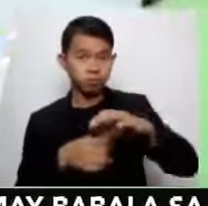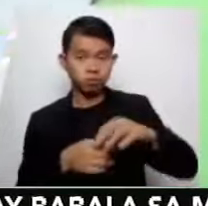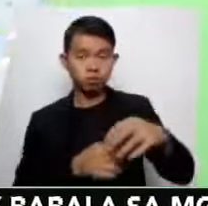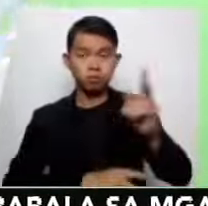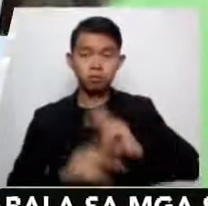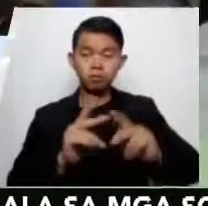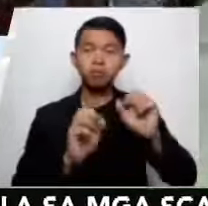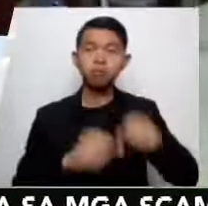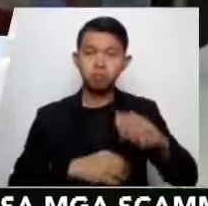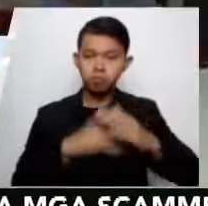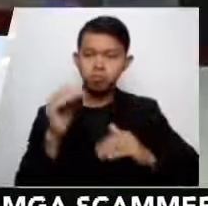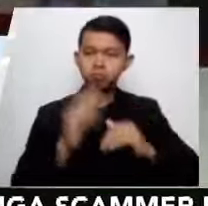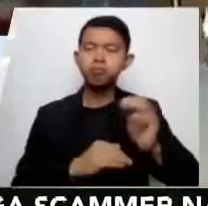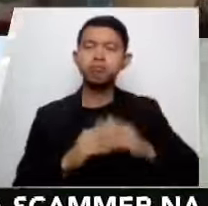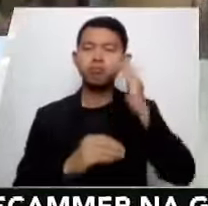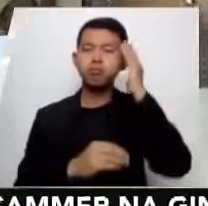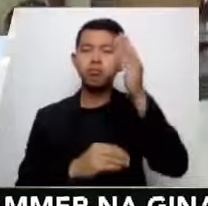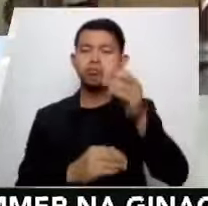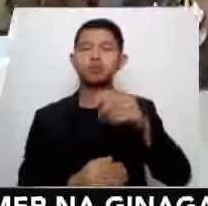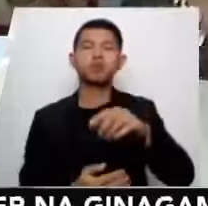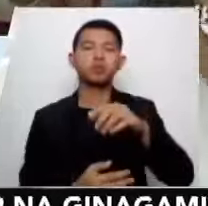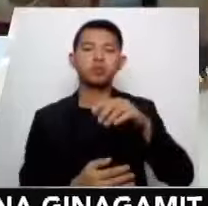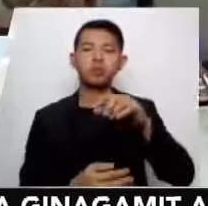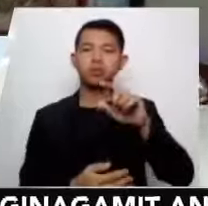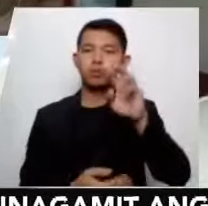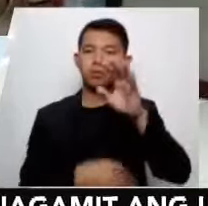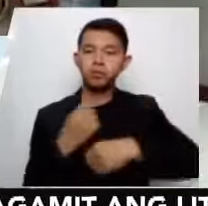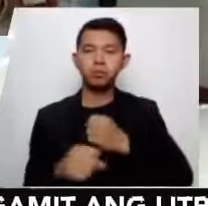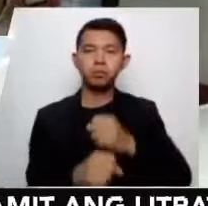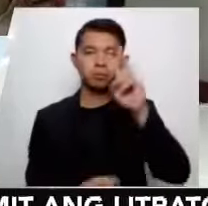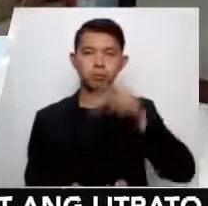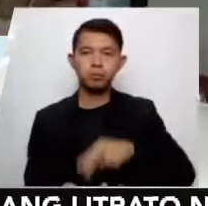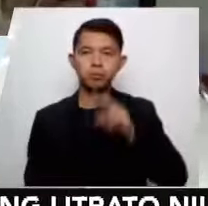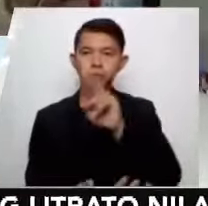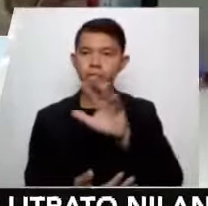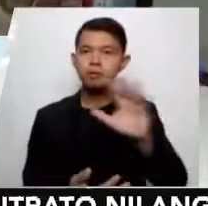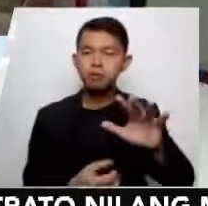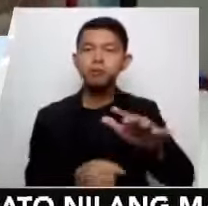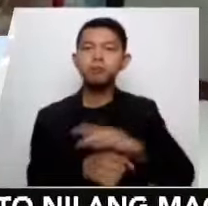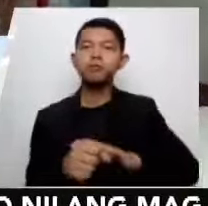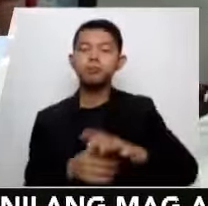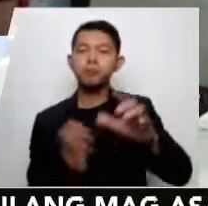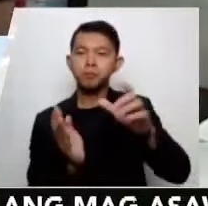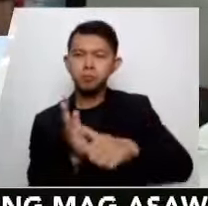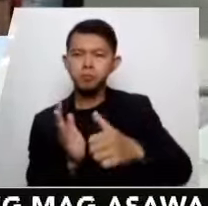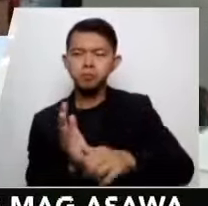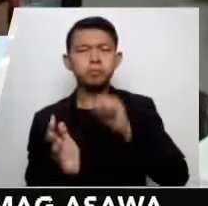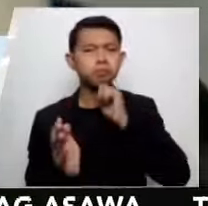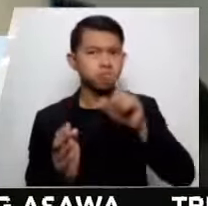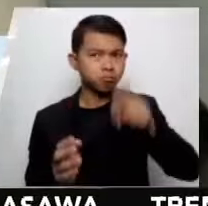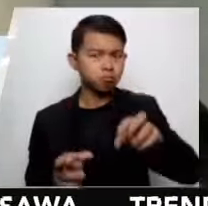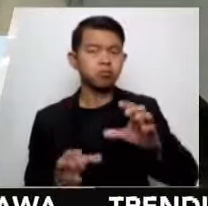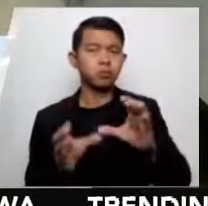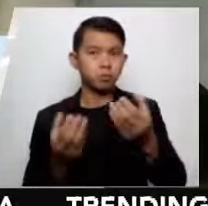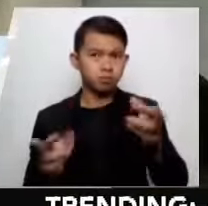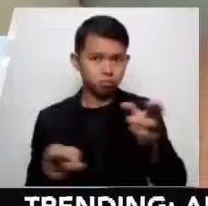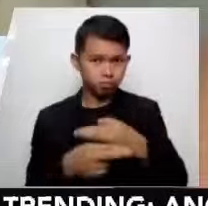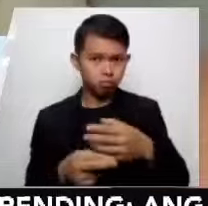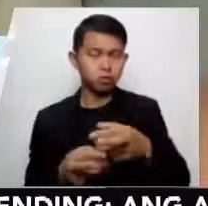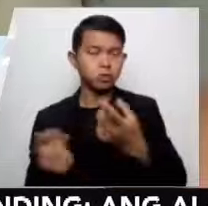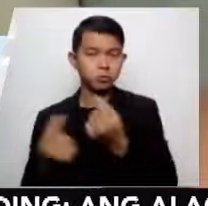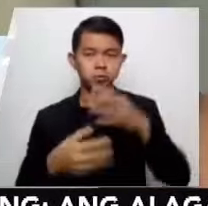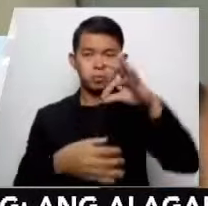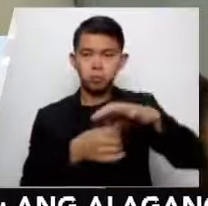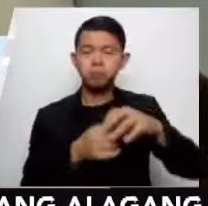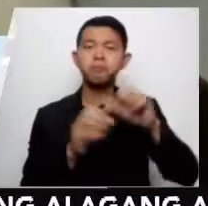na 2025 local and national elections. Hindi raw kailangan na sa classroom talaga. Pwede rin naman daw gawin sa gym at